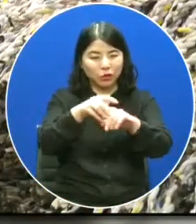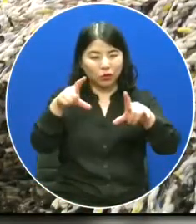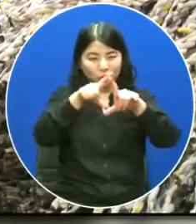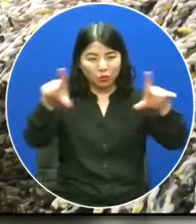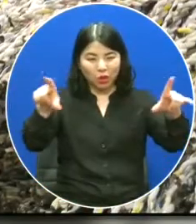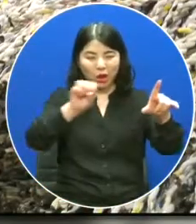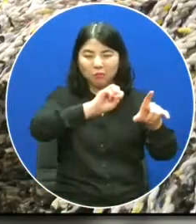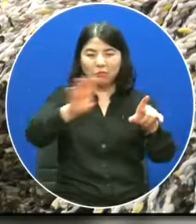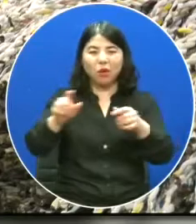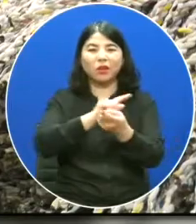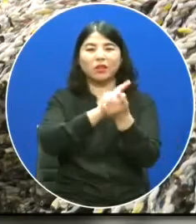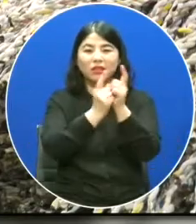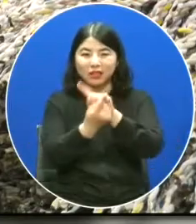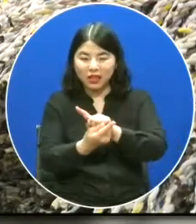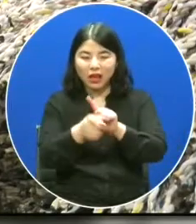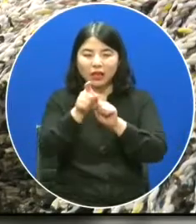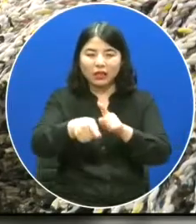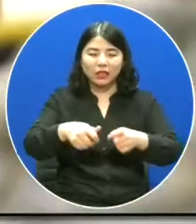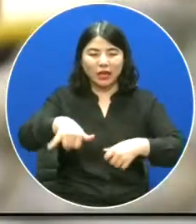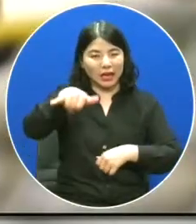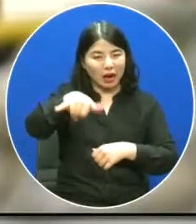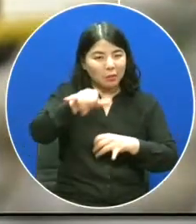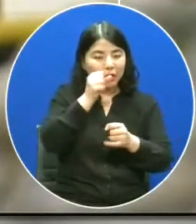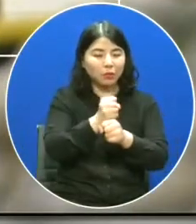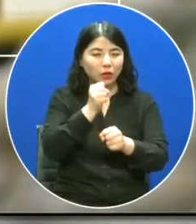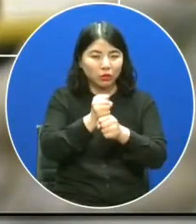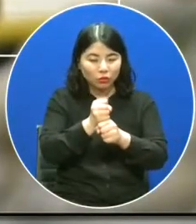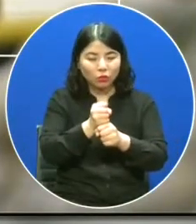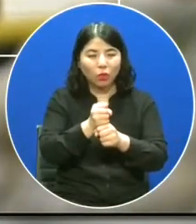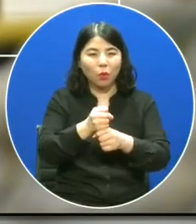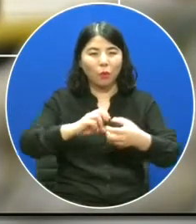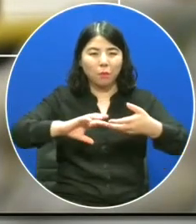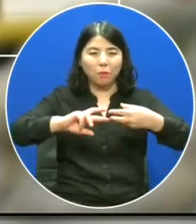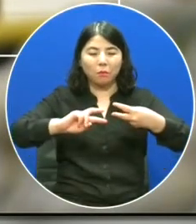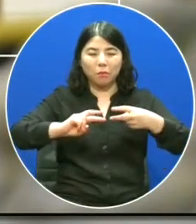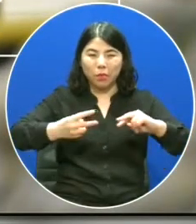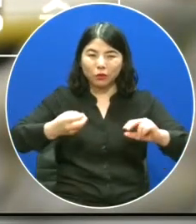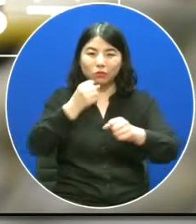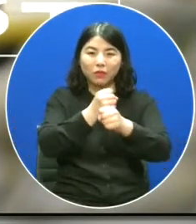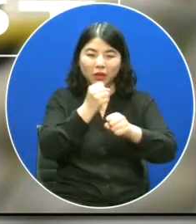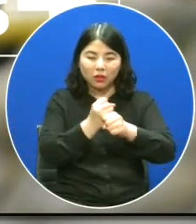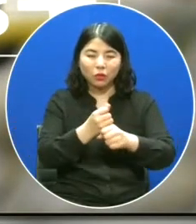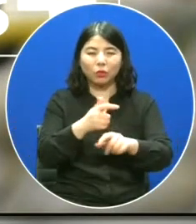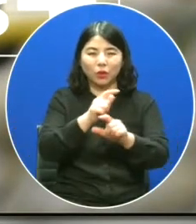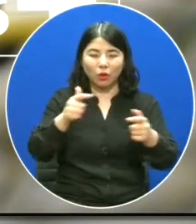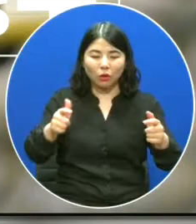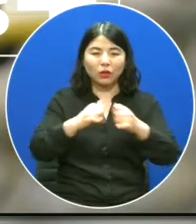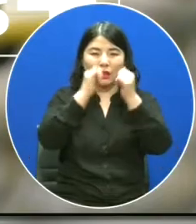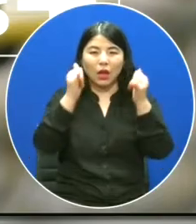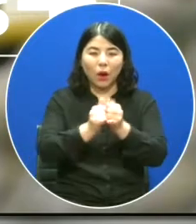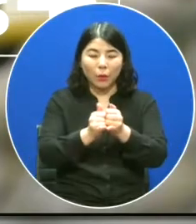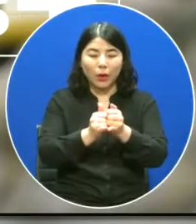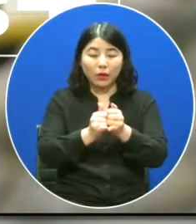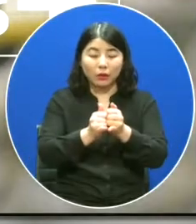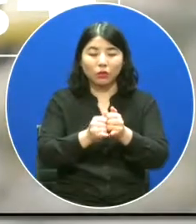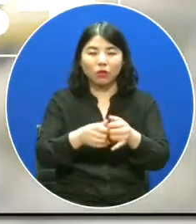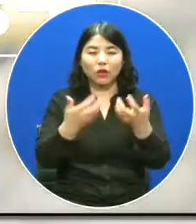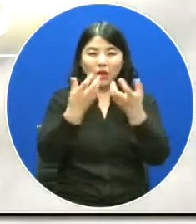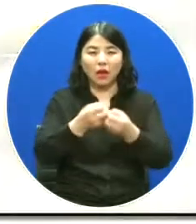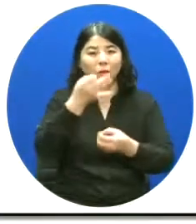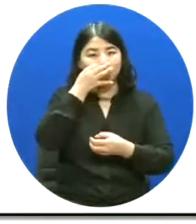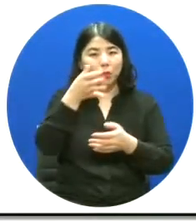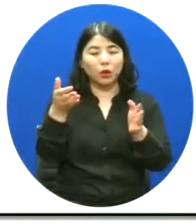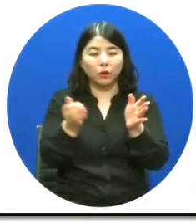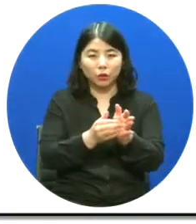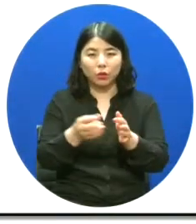대신 시장 바구니나 밧줄을 제작하여 환경 오염을 줄이고 수익을 창출하는 사회적 기업의 사례를 보여주었고